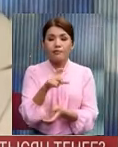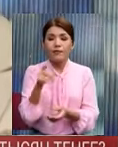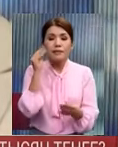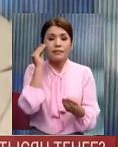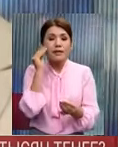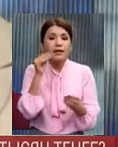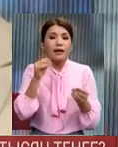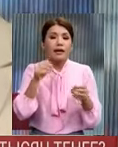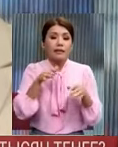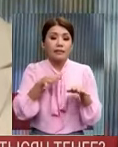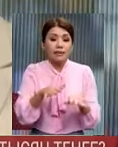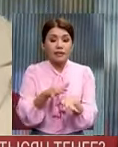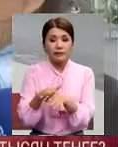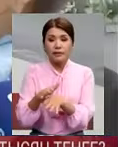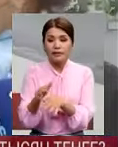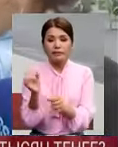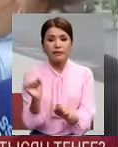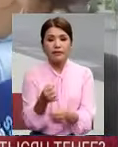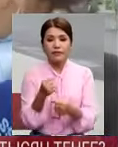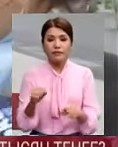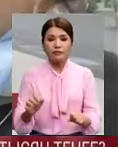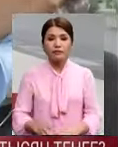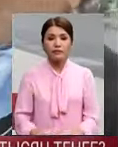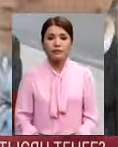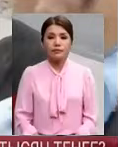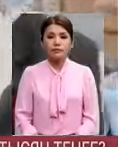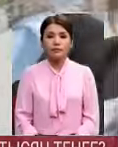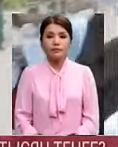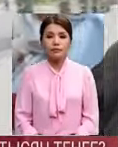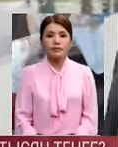даже теоретически невозможно.